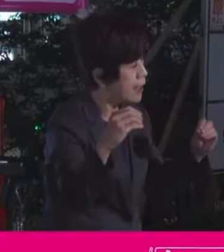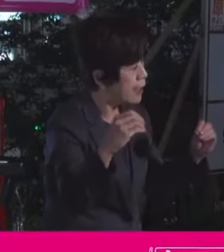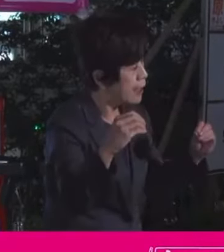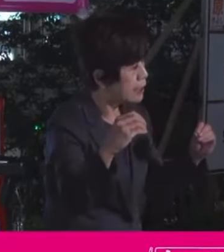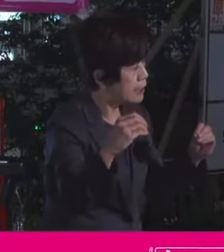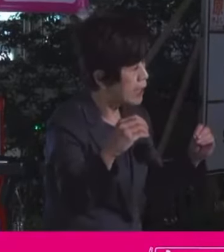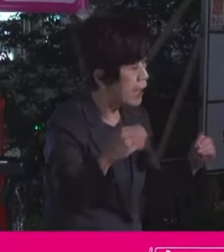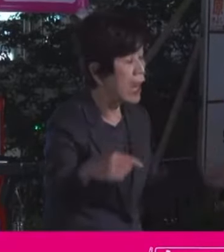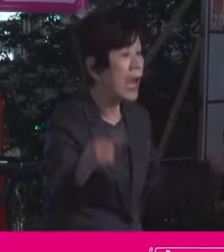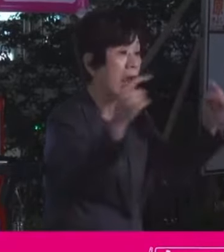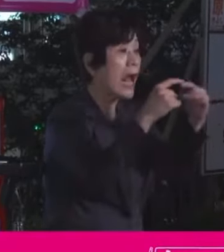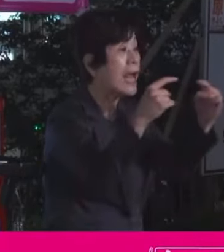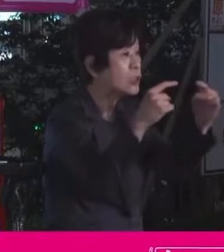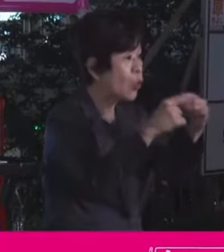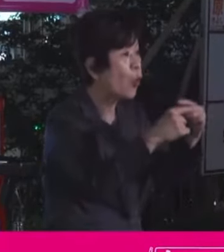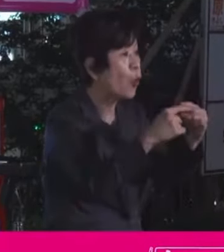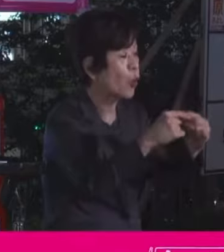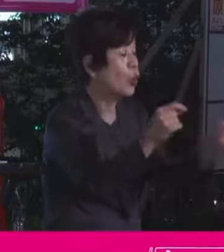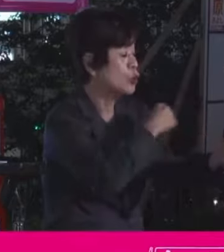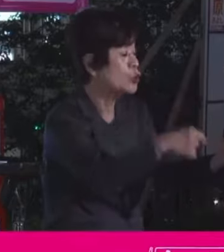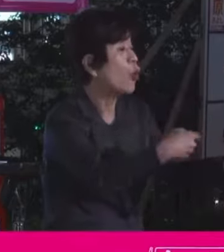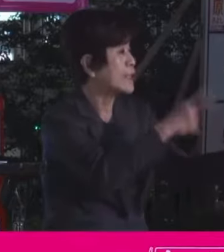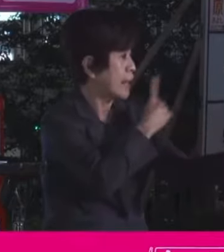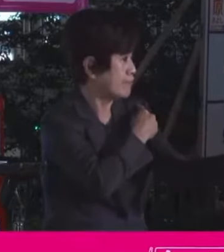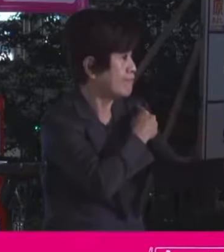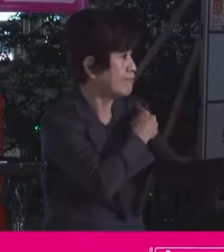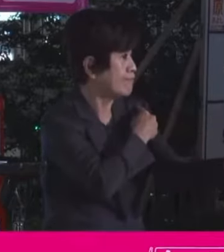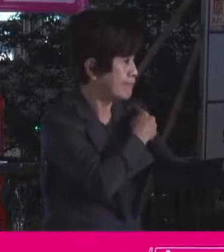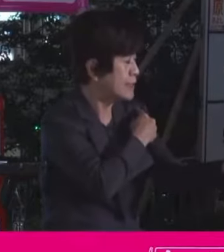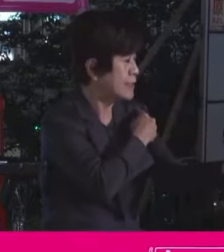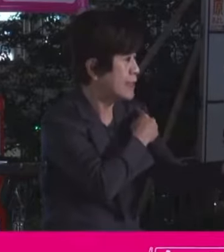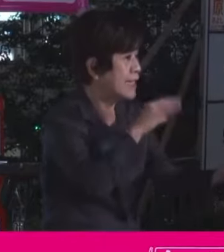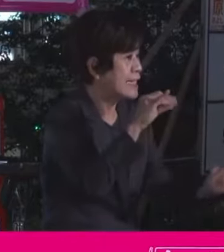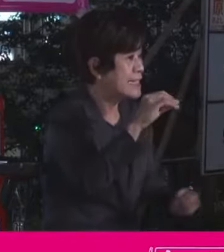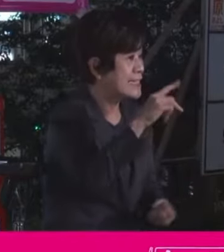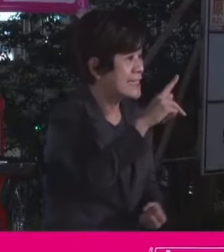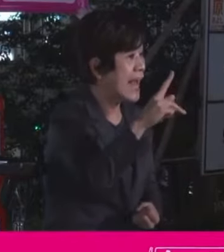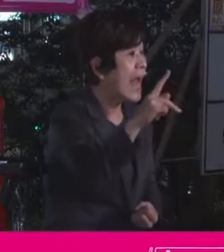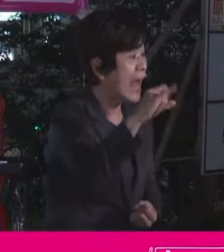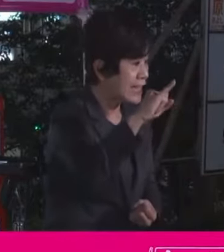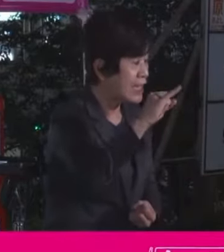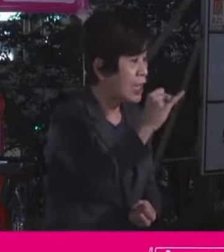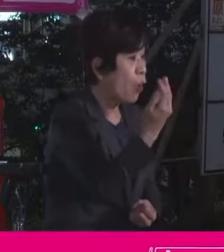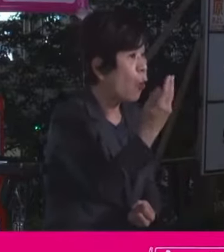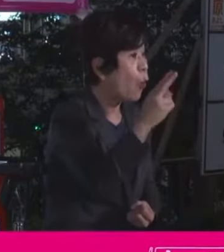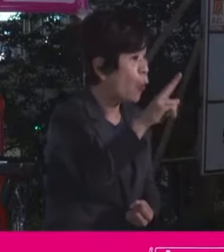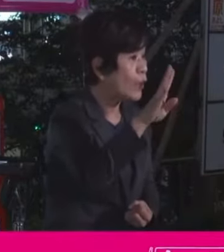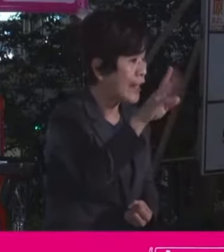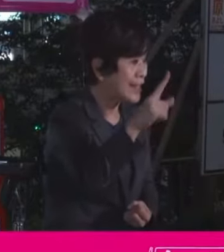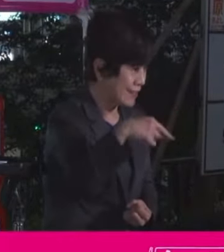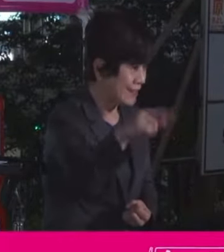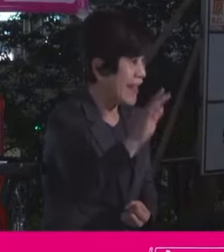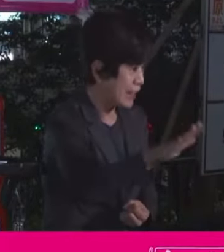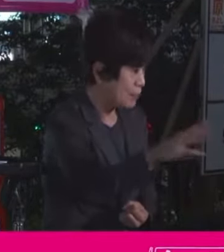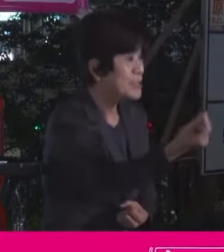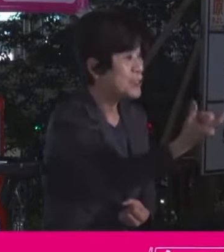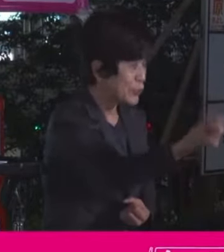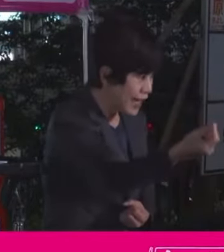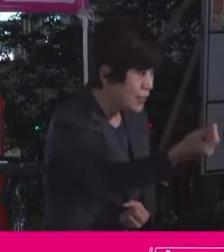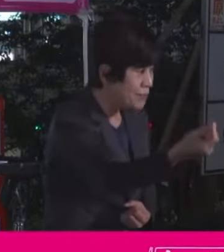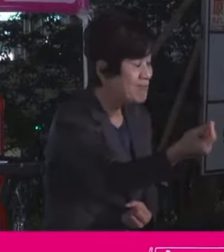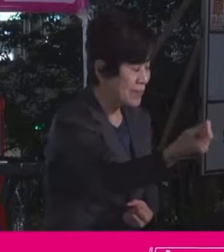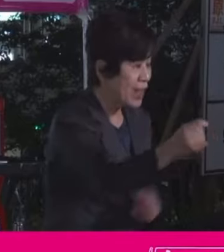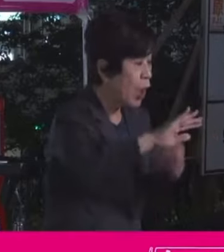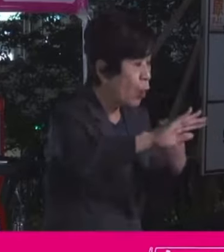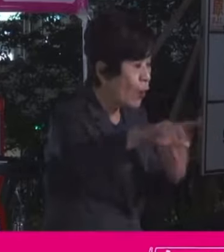言葉聞きません、ね、外交特権、治外法権ですよね。あれは今アメリカの軍事基地